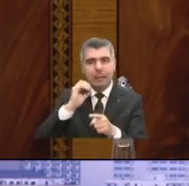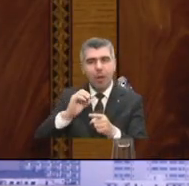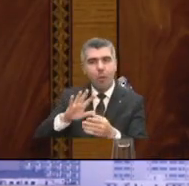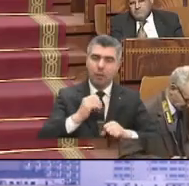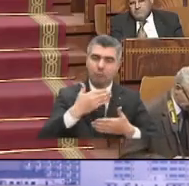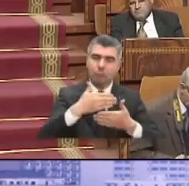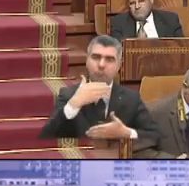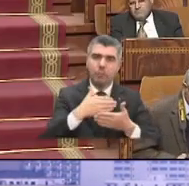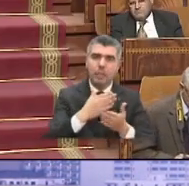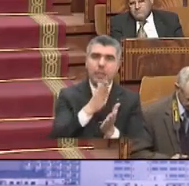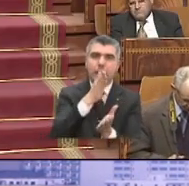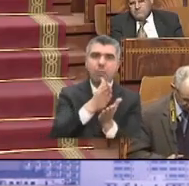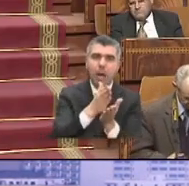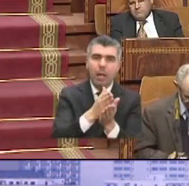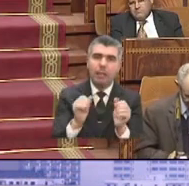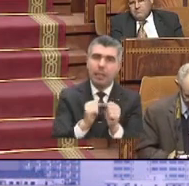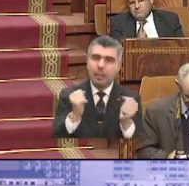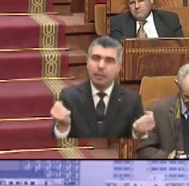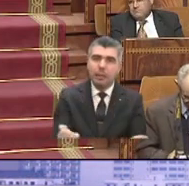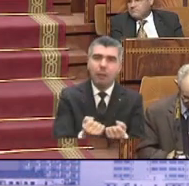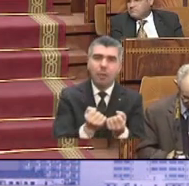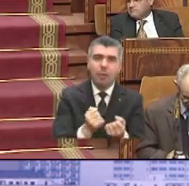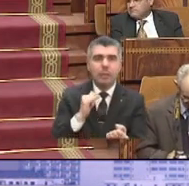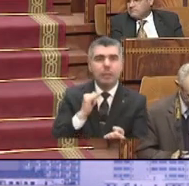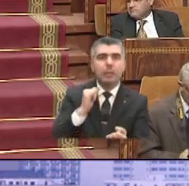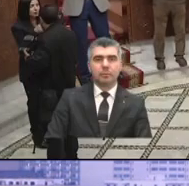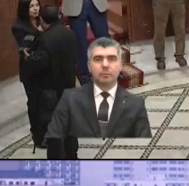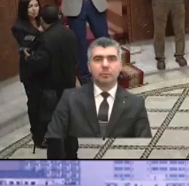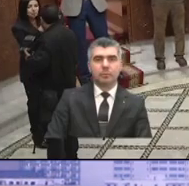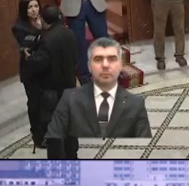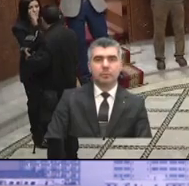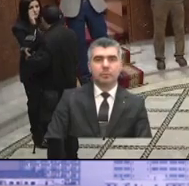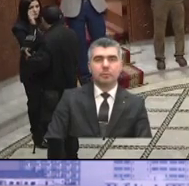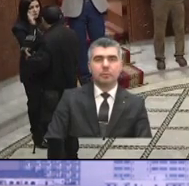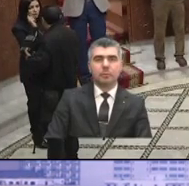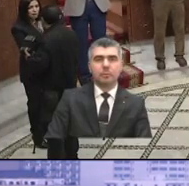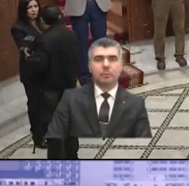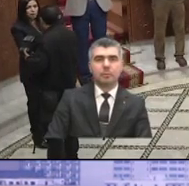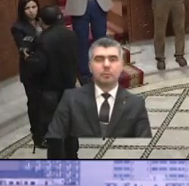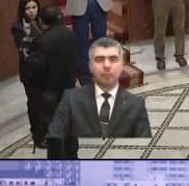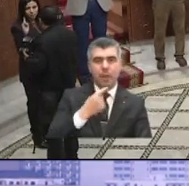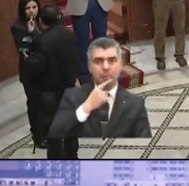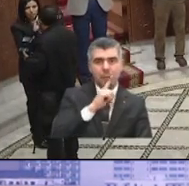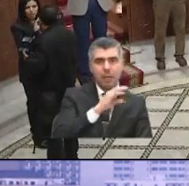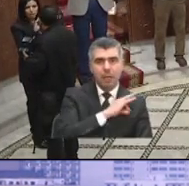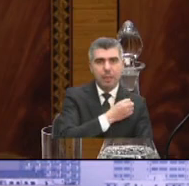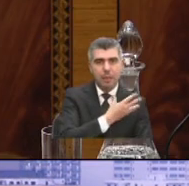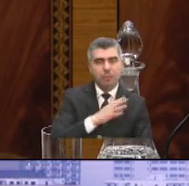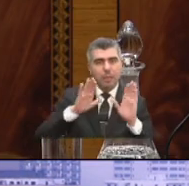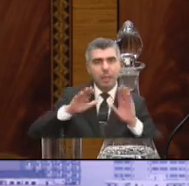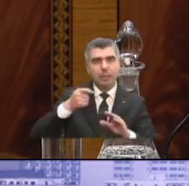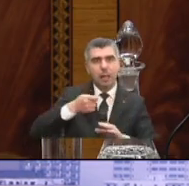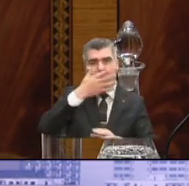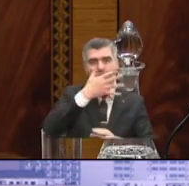اصل 100 نقطه يعني وهذا كان فيه تراجع خطير جدا سبع مرات مقارنه مع السنه الماضيه هذه هي المسائل التي يجب